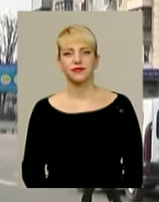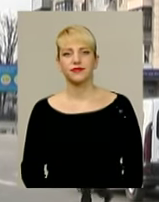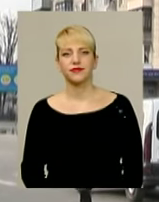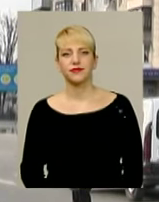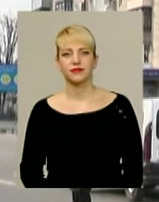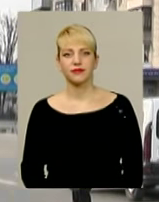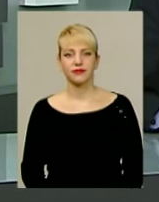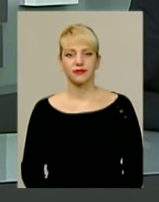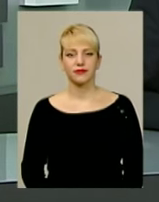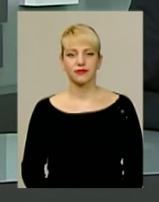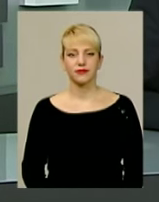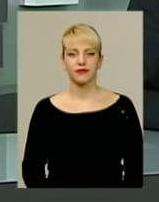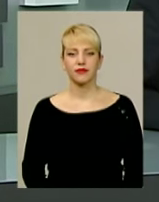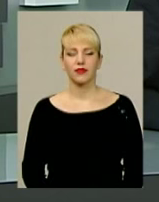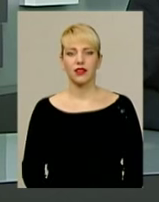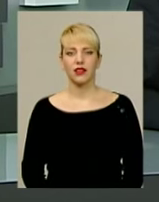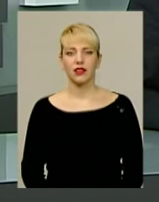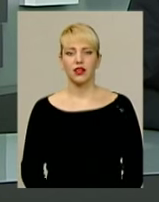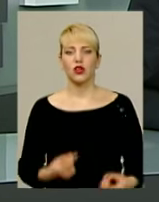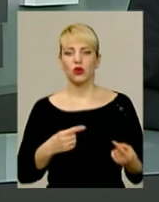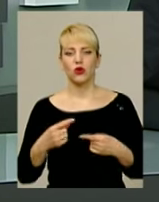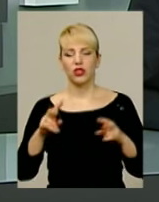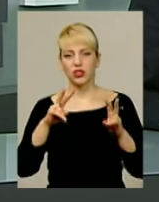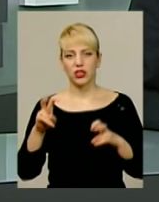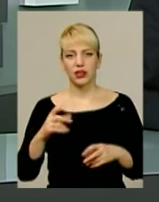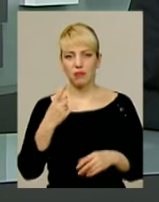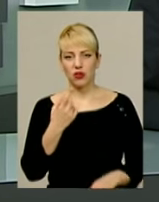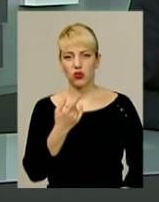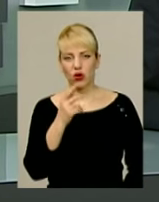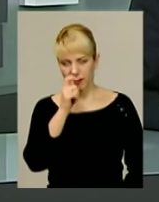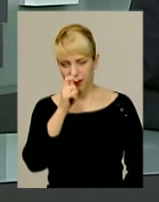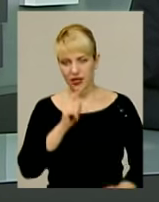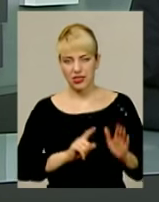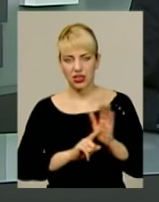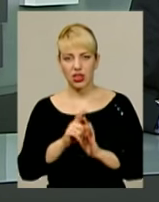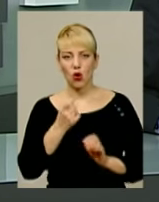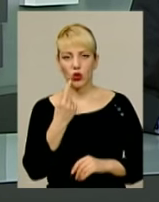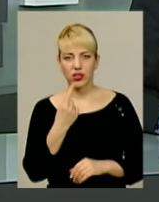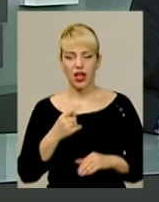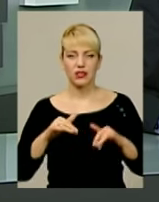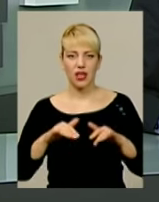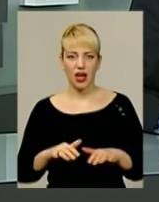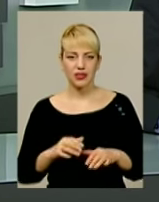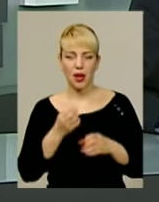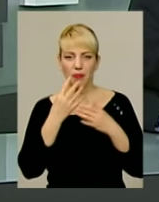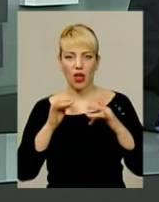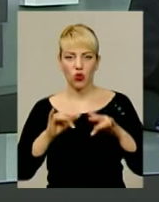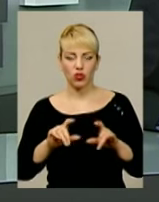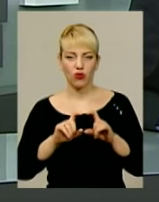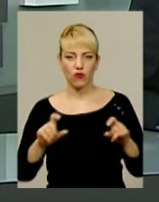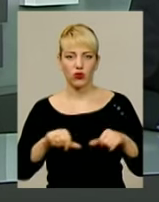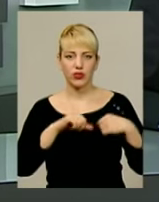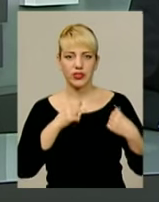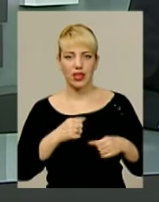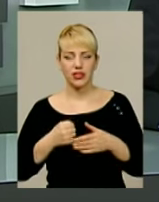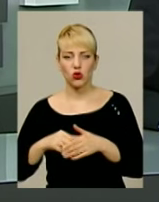випуску. І до інших тем. З 1 квітня стартує 11-та акція благодійного фонду «Серце до серця».